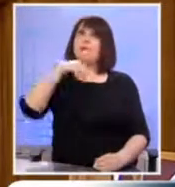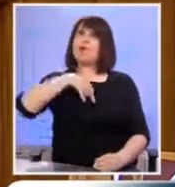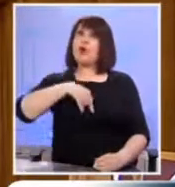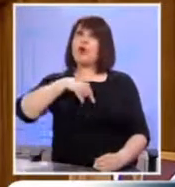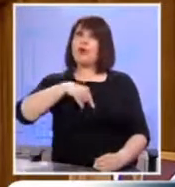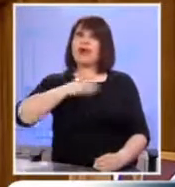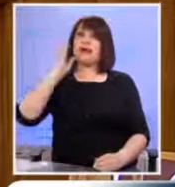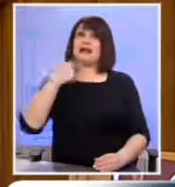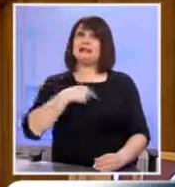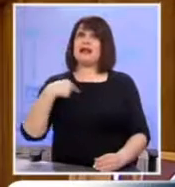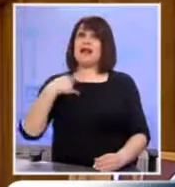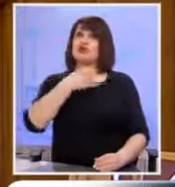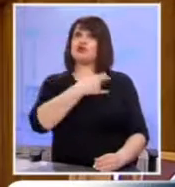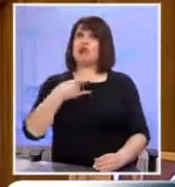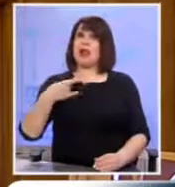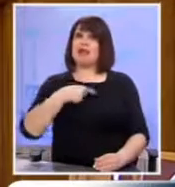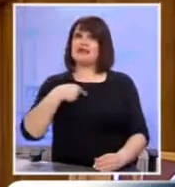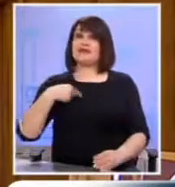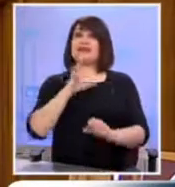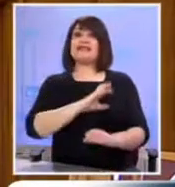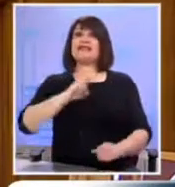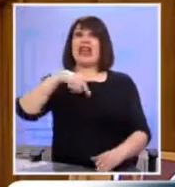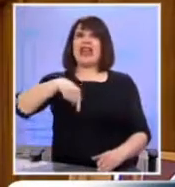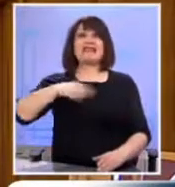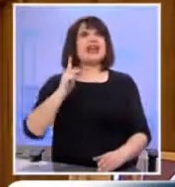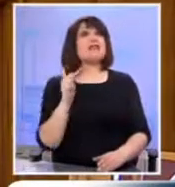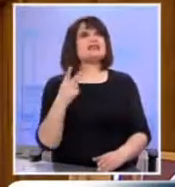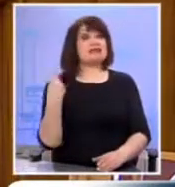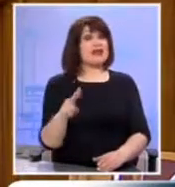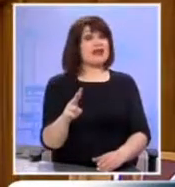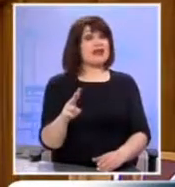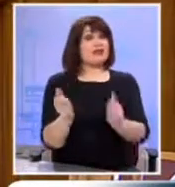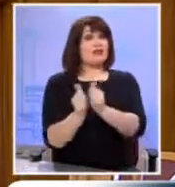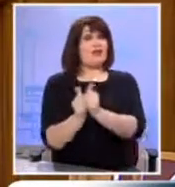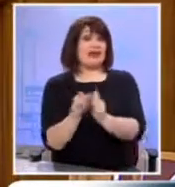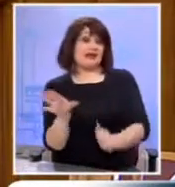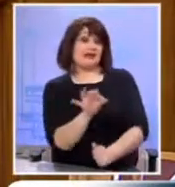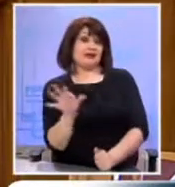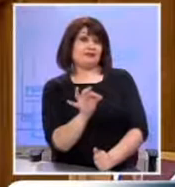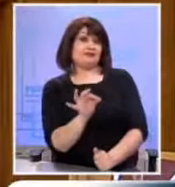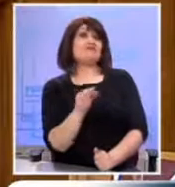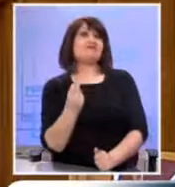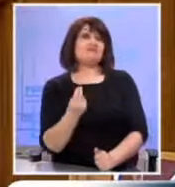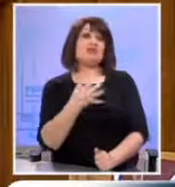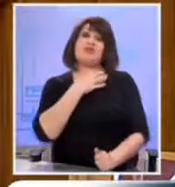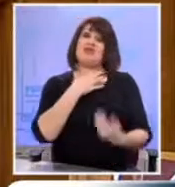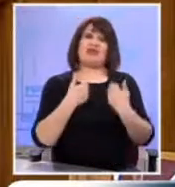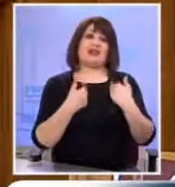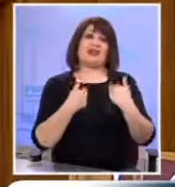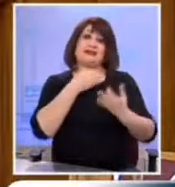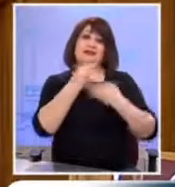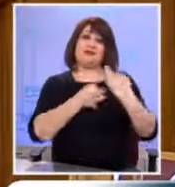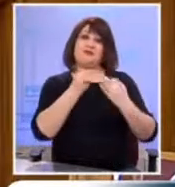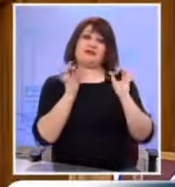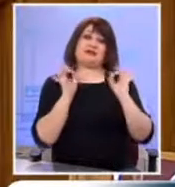και ο κύριος Ζούλας, ακόμη και ο κύριος Καψής. Εμείς δεν χρειάζεται, σας διαβεβαιώ, να πούμε